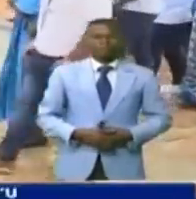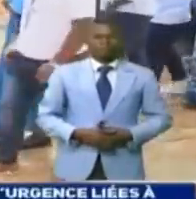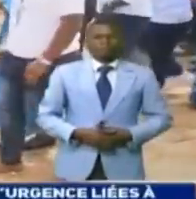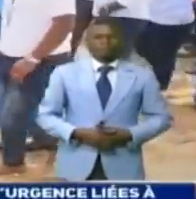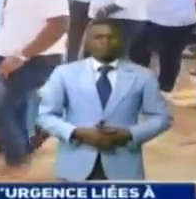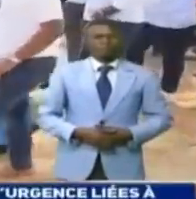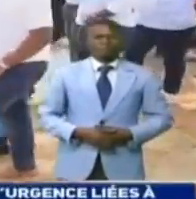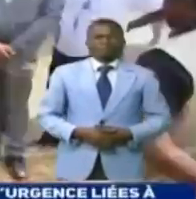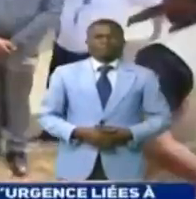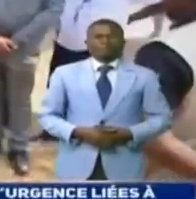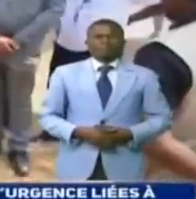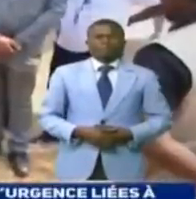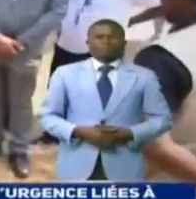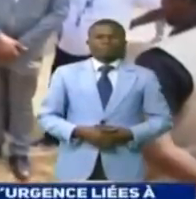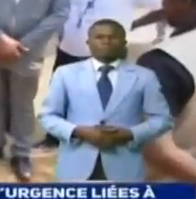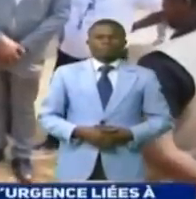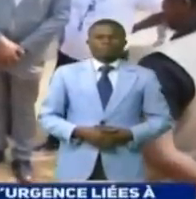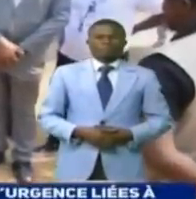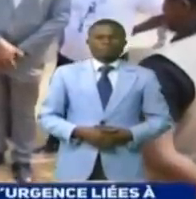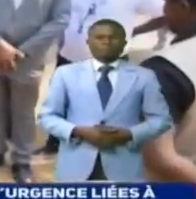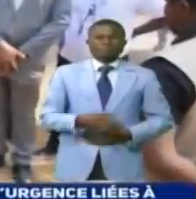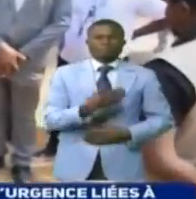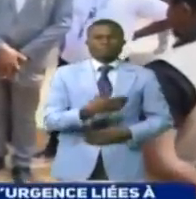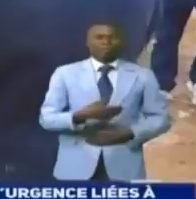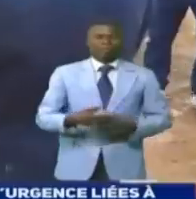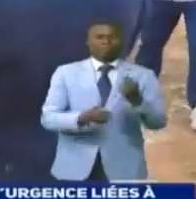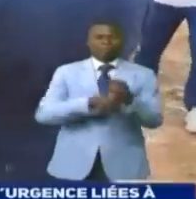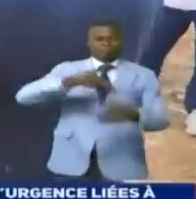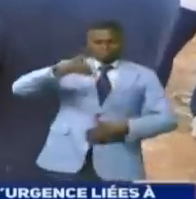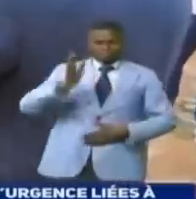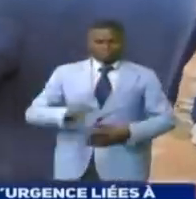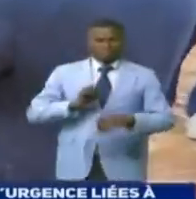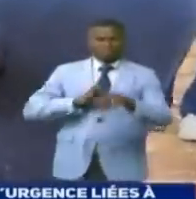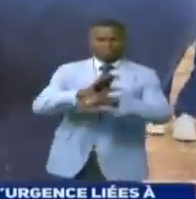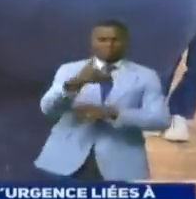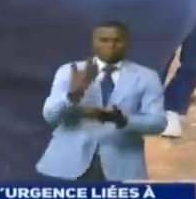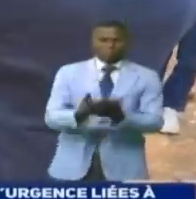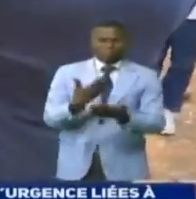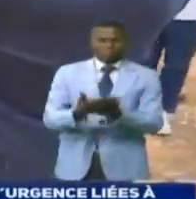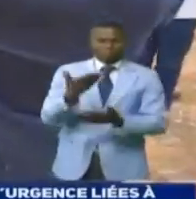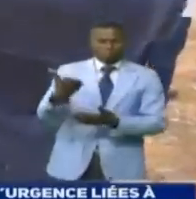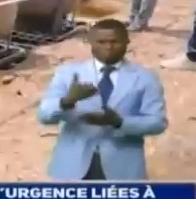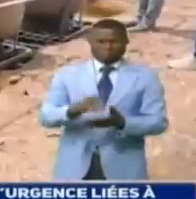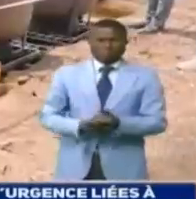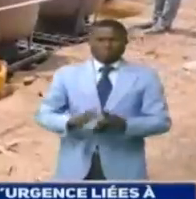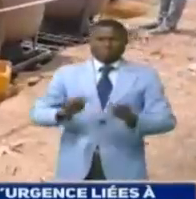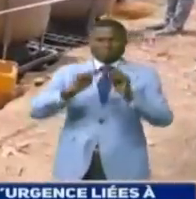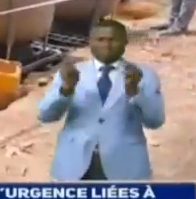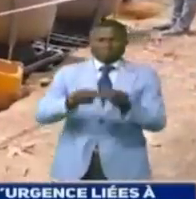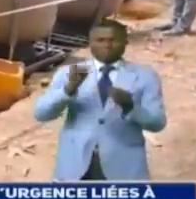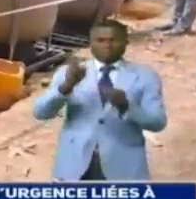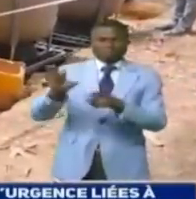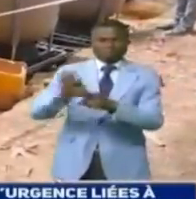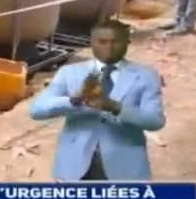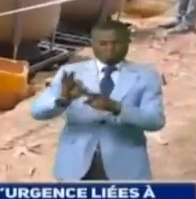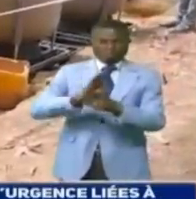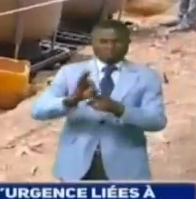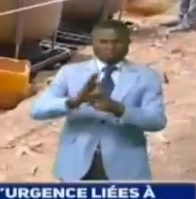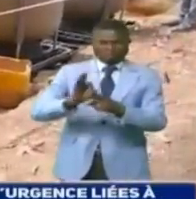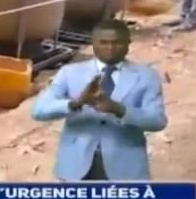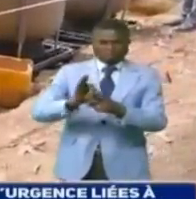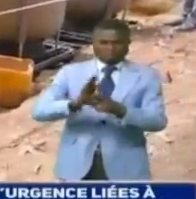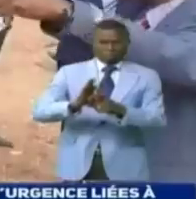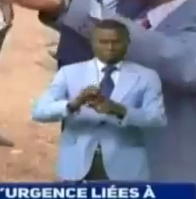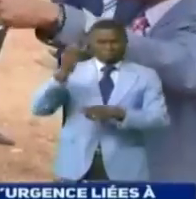Africain d'être outillé d'avoir des équipes compétentes en urgence WASH. C'est le mobile de la première session de formation